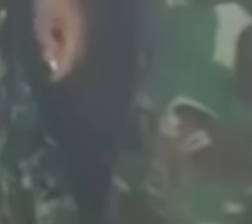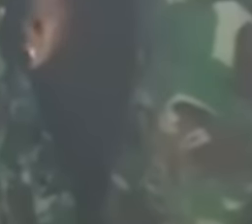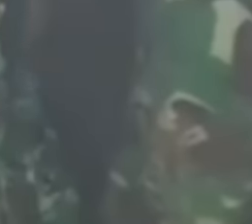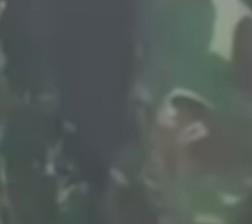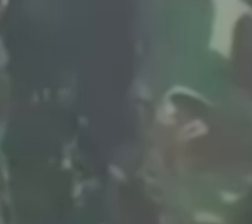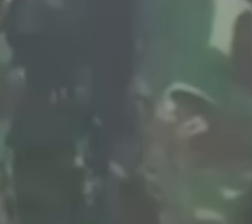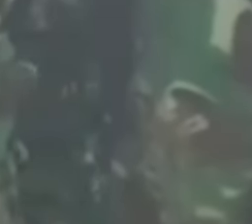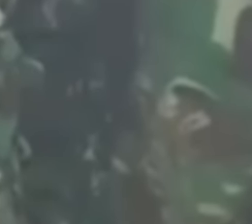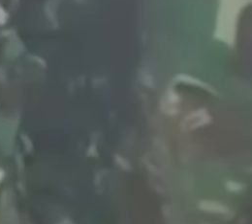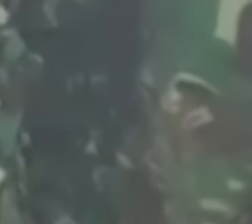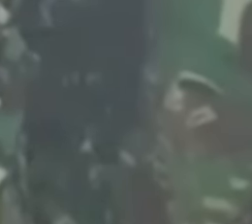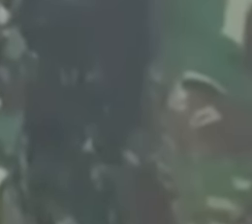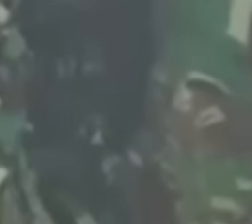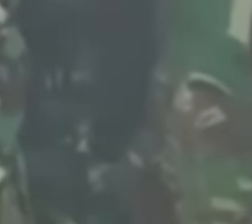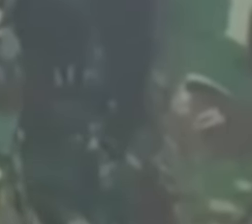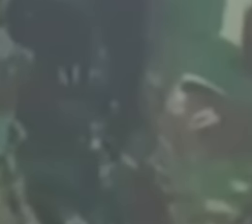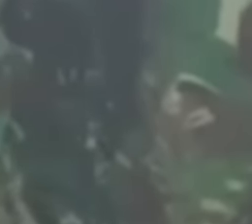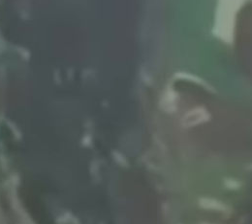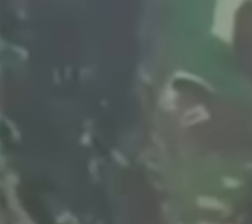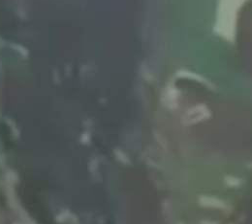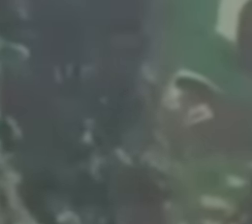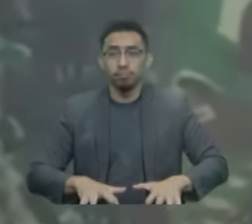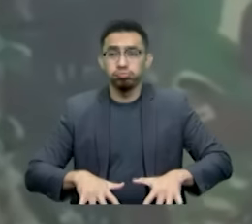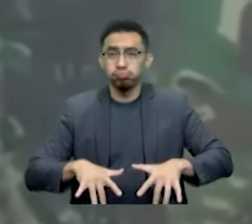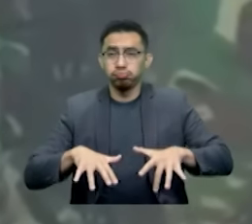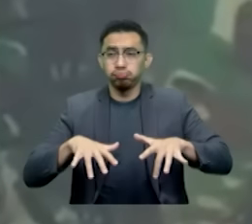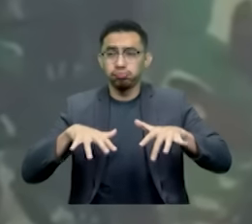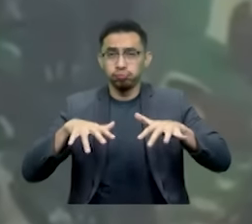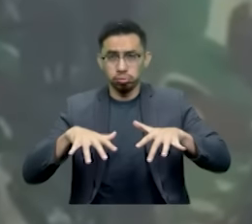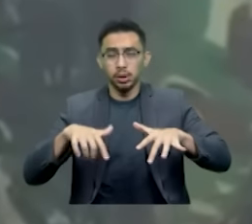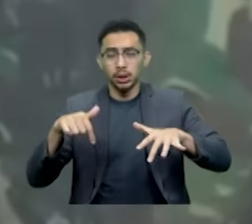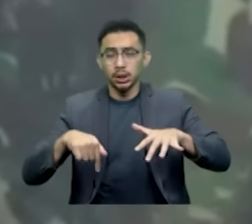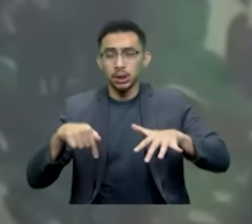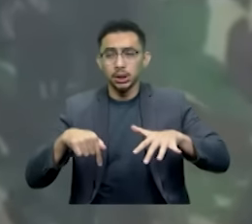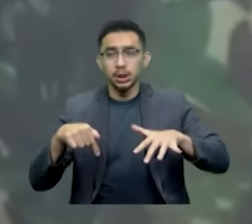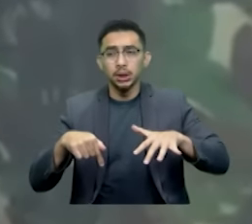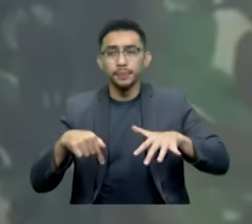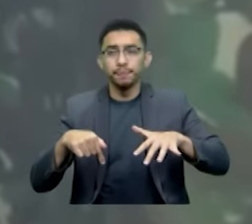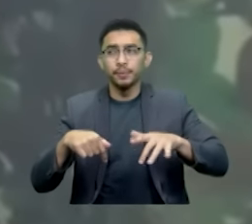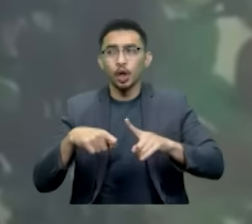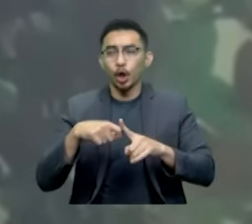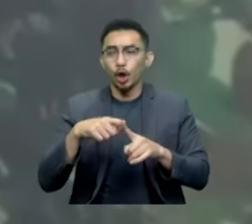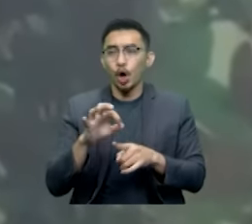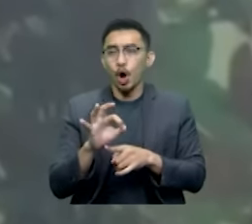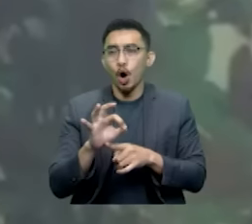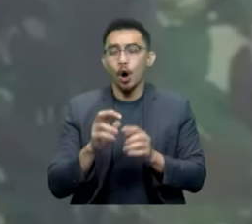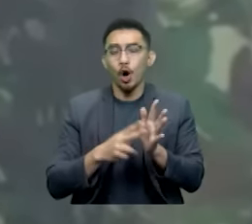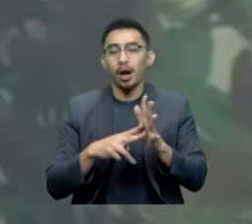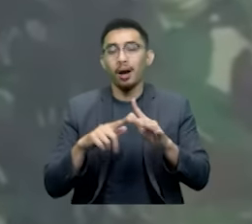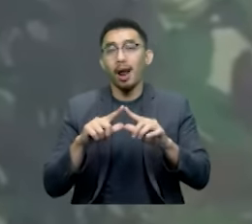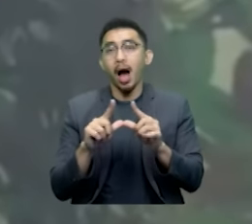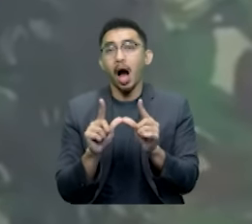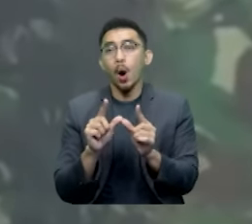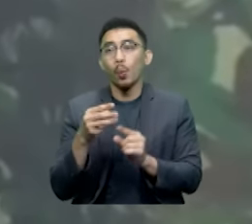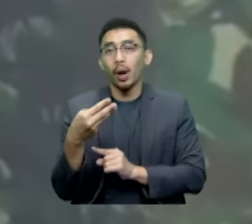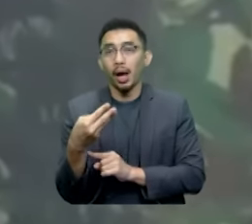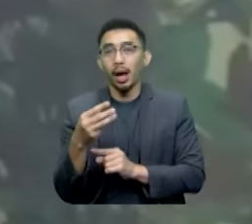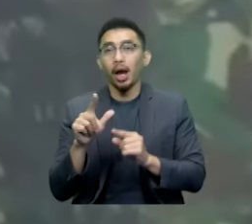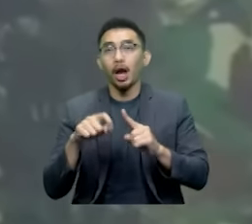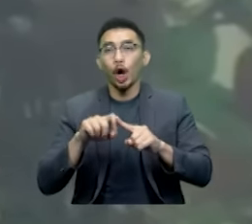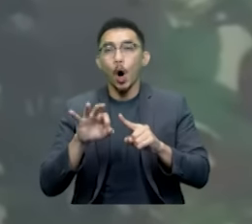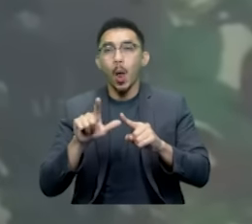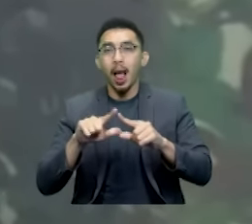Banjir yang berada di Desa Konaweha mengakibatkan 2 rumah di seputaran Desa Konaweha